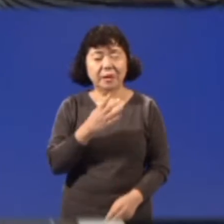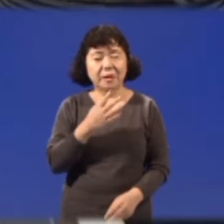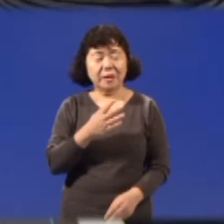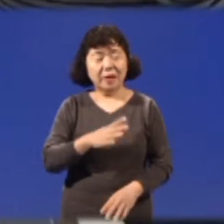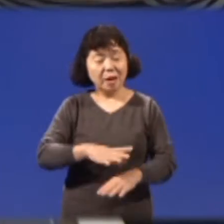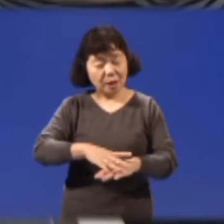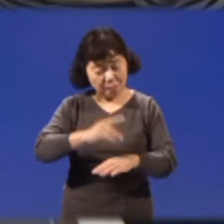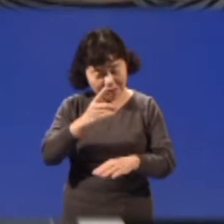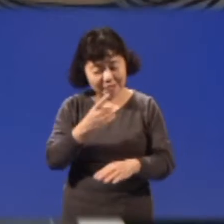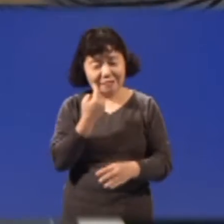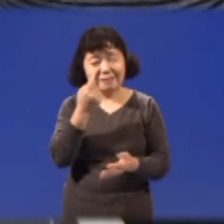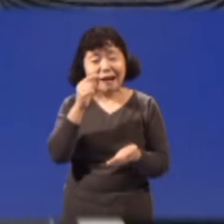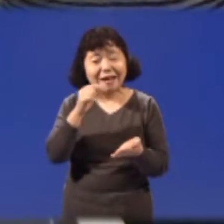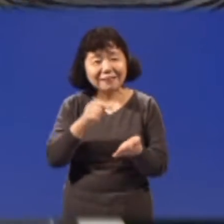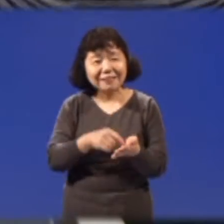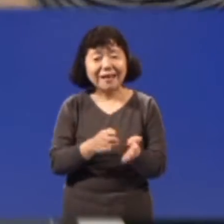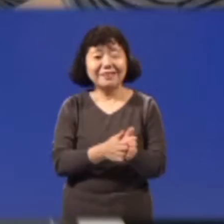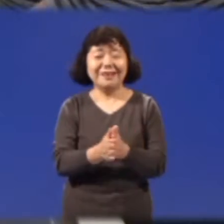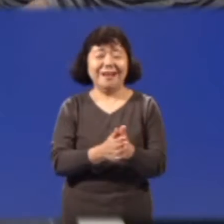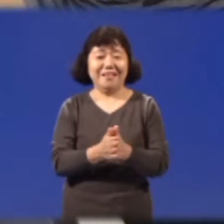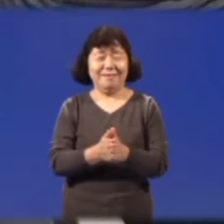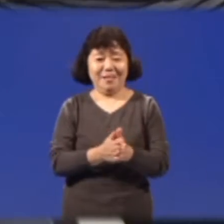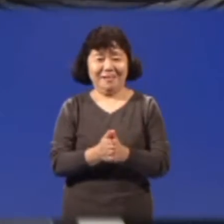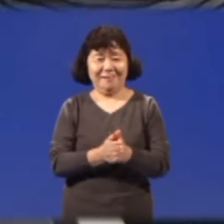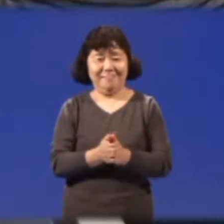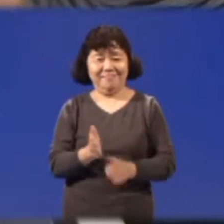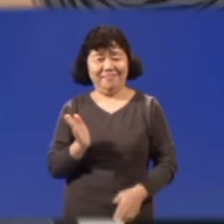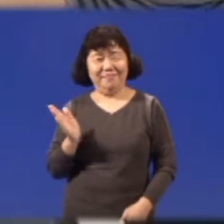まずは石鹸で軽く洗ってもらいます。